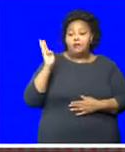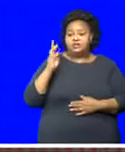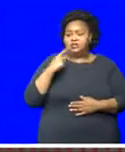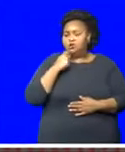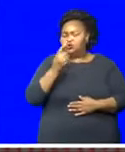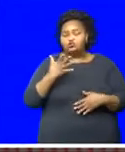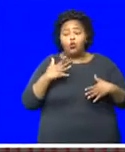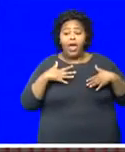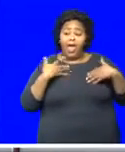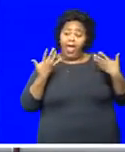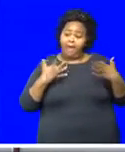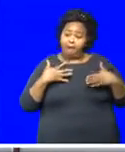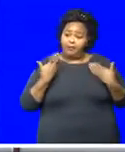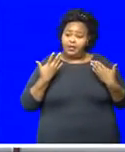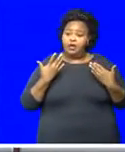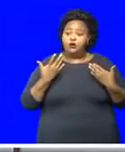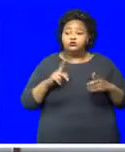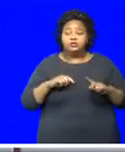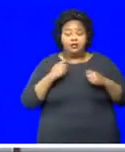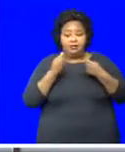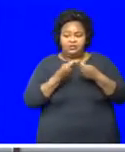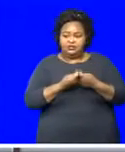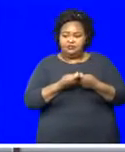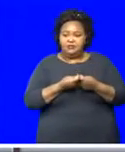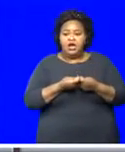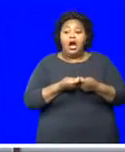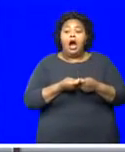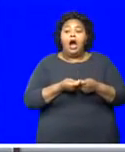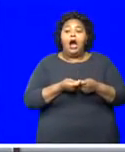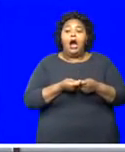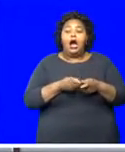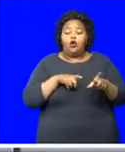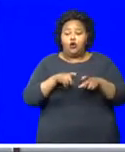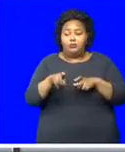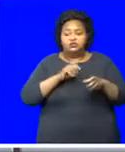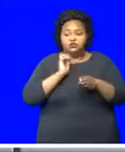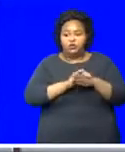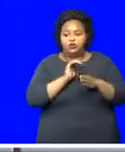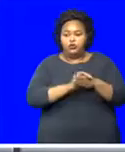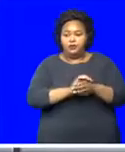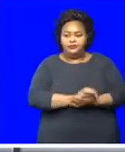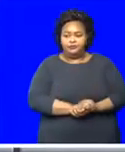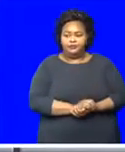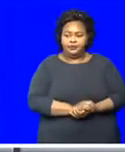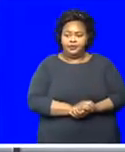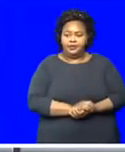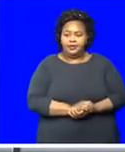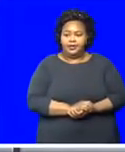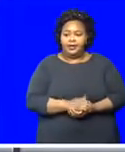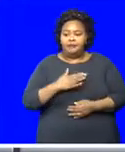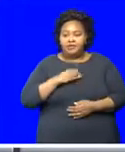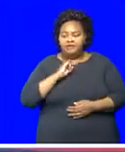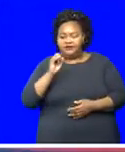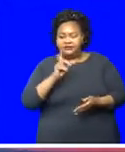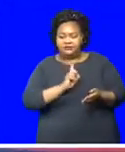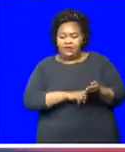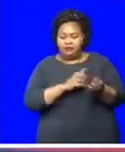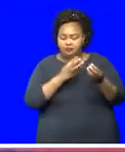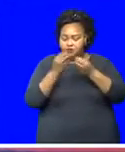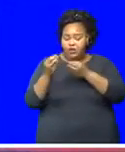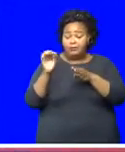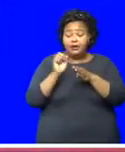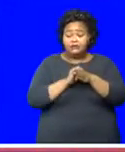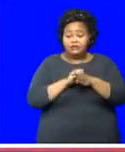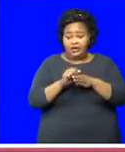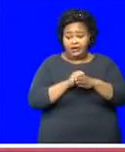abamba imidlalo yalelizinga. I've actually seen them preparing for this and it's been quite a few hours actually committed to this.